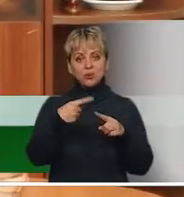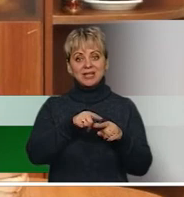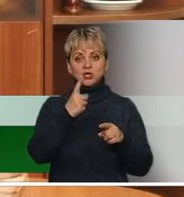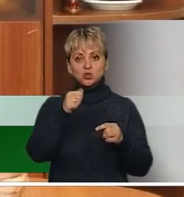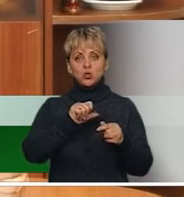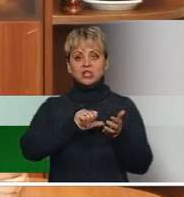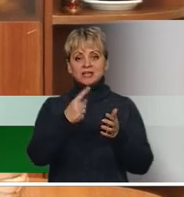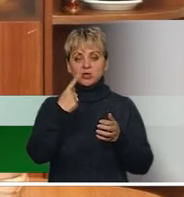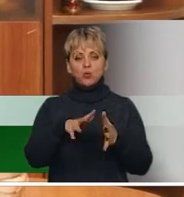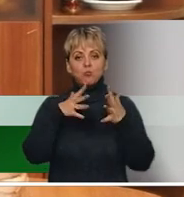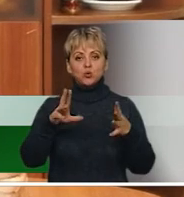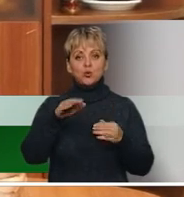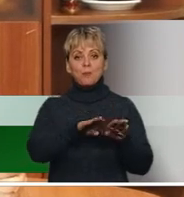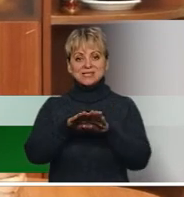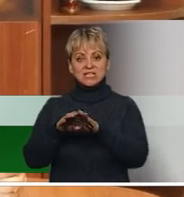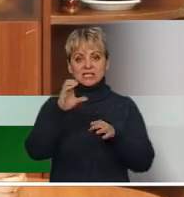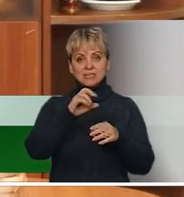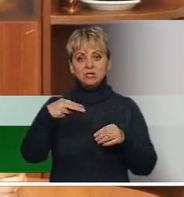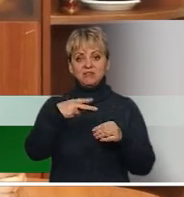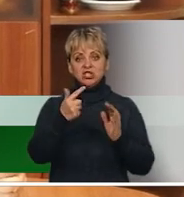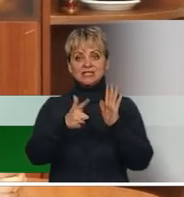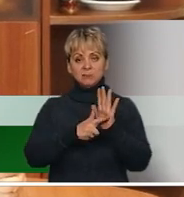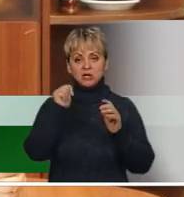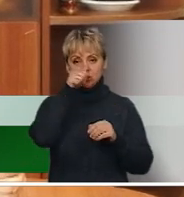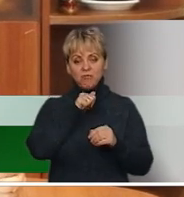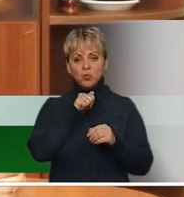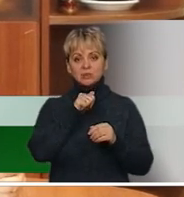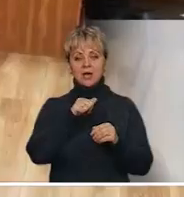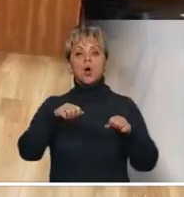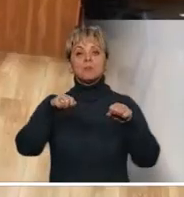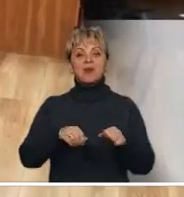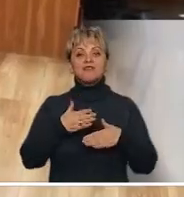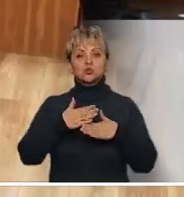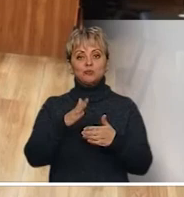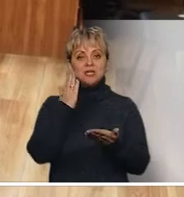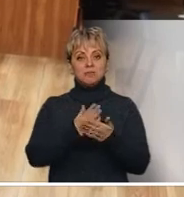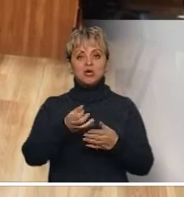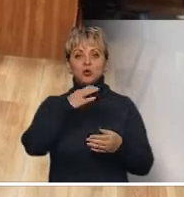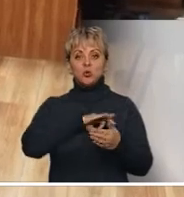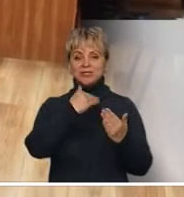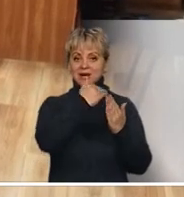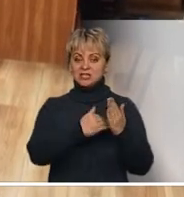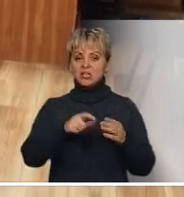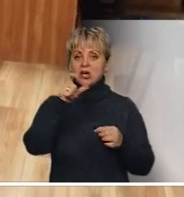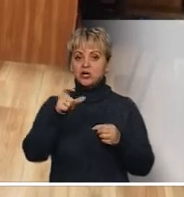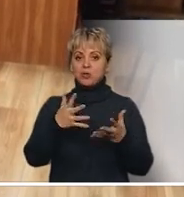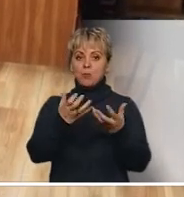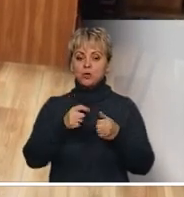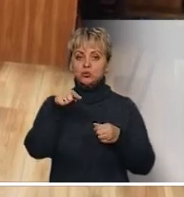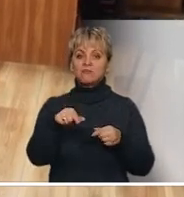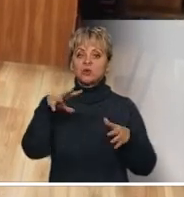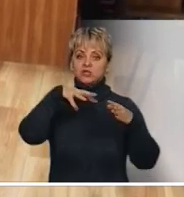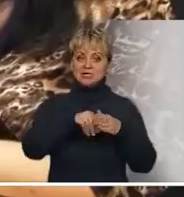семей, это на 161 семью больше по сравнению с сентябрем 2017 года. Право на субсидию имеют и льготные категории